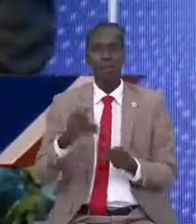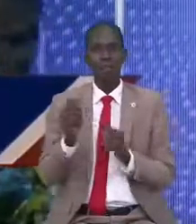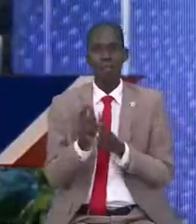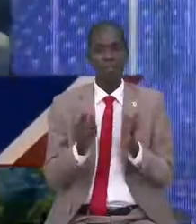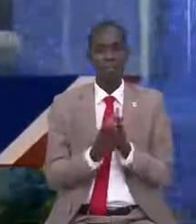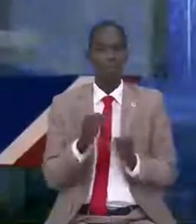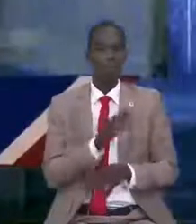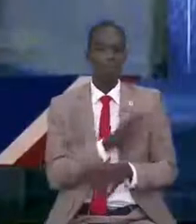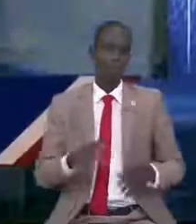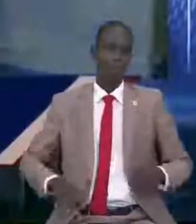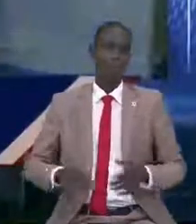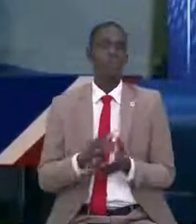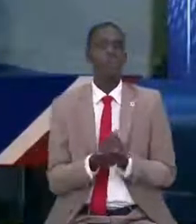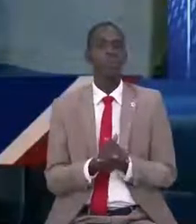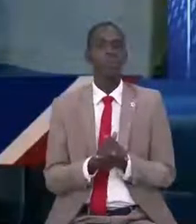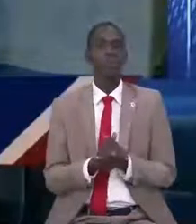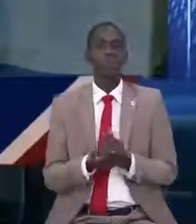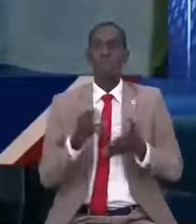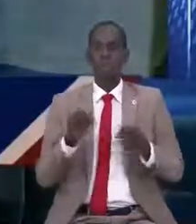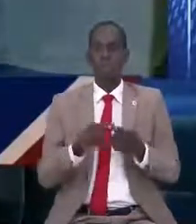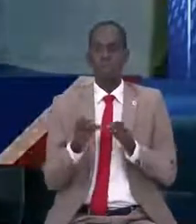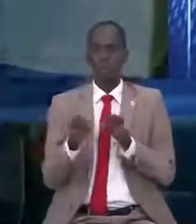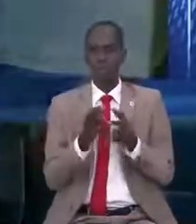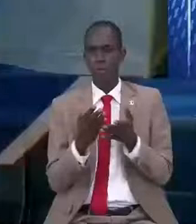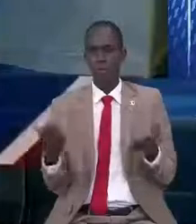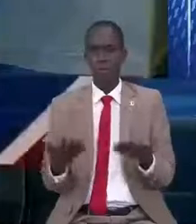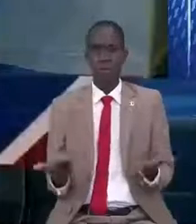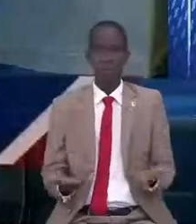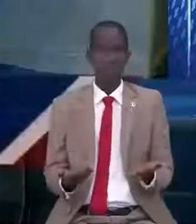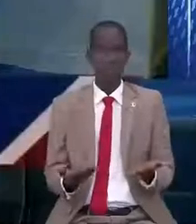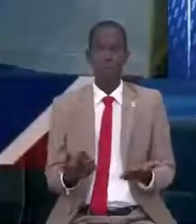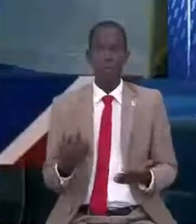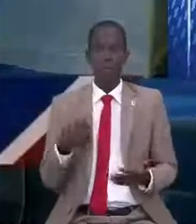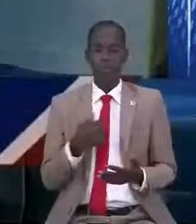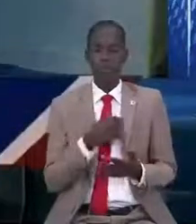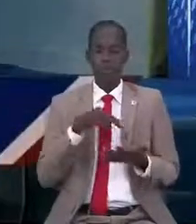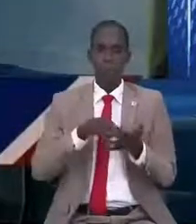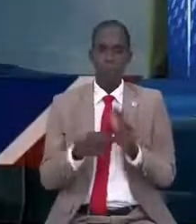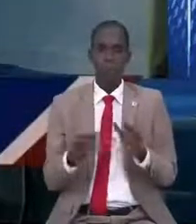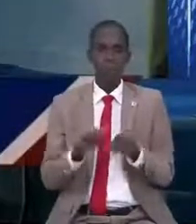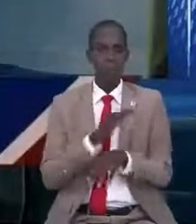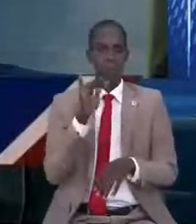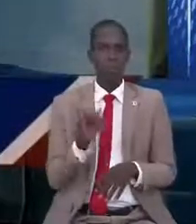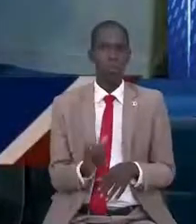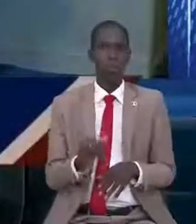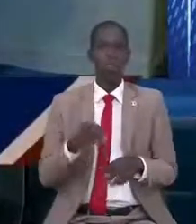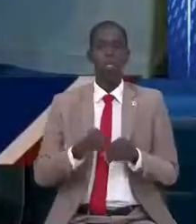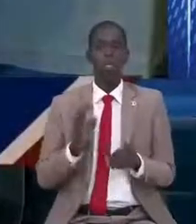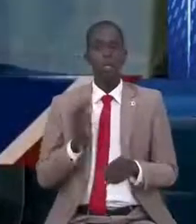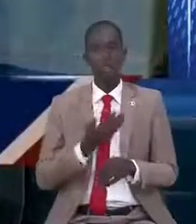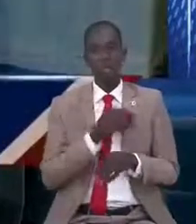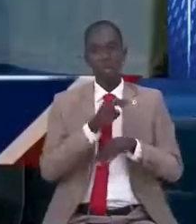Christ. Je dois vous expliquer quelque chose ici. Oui, décidément, dans notre